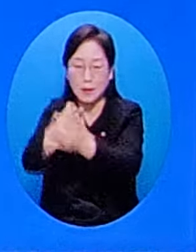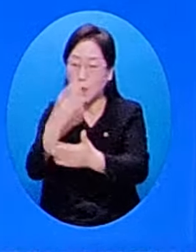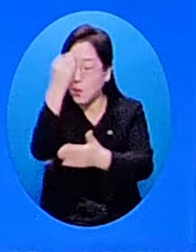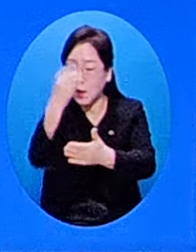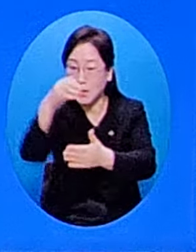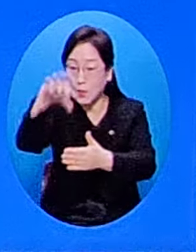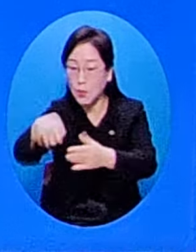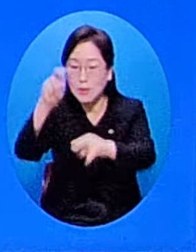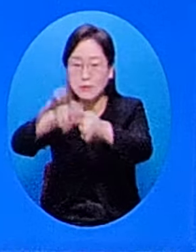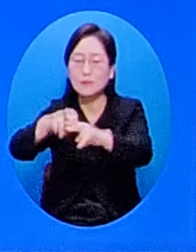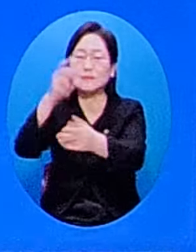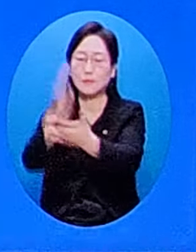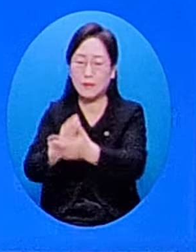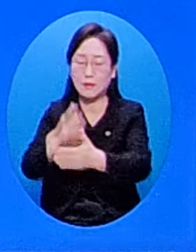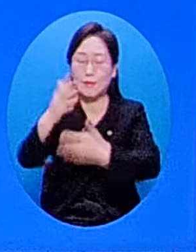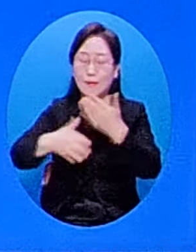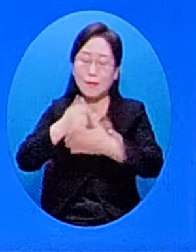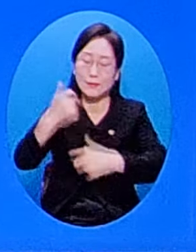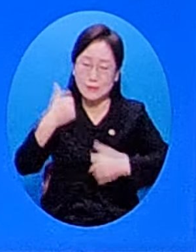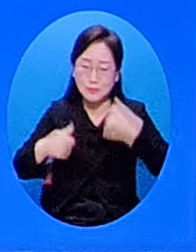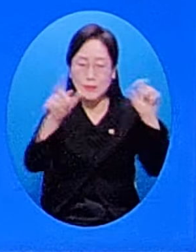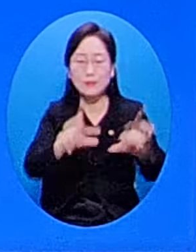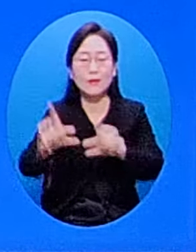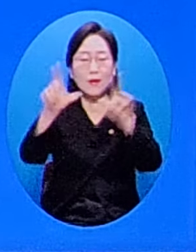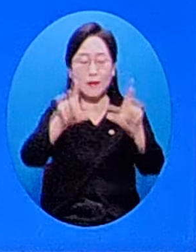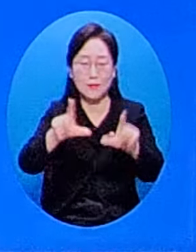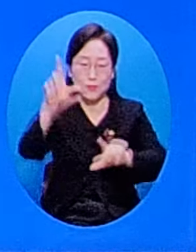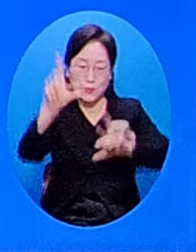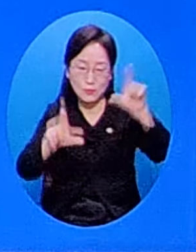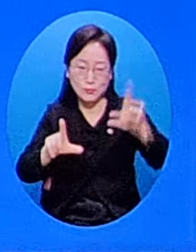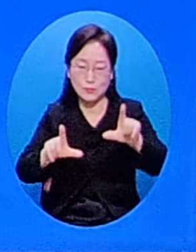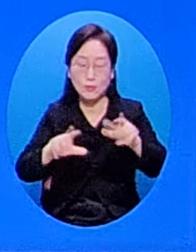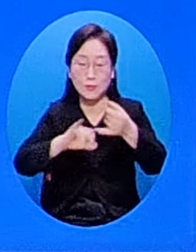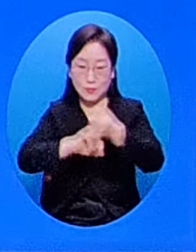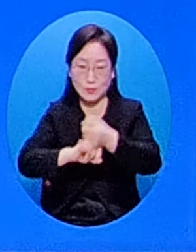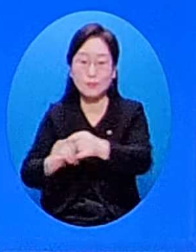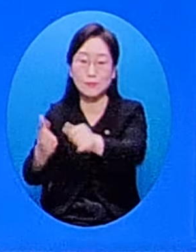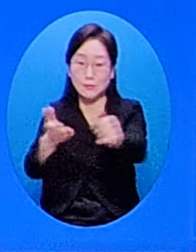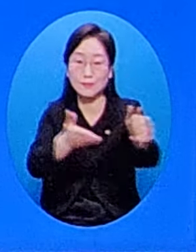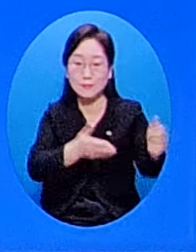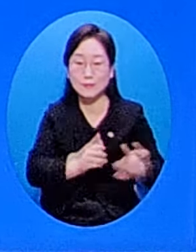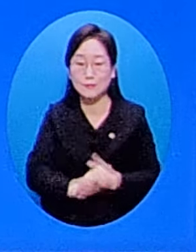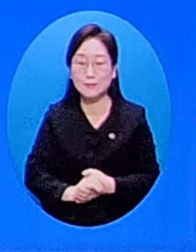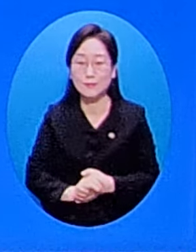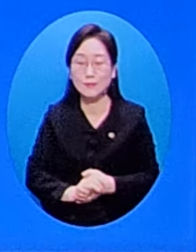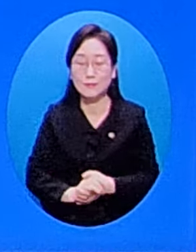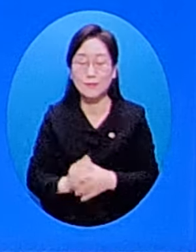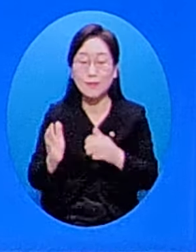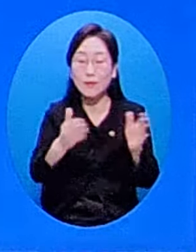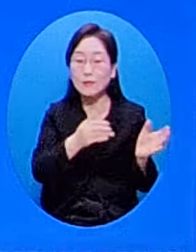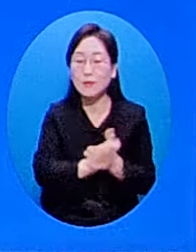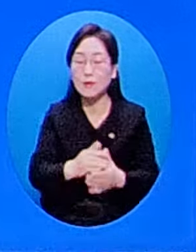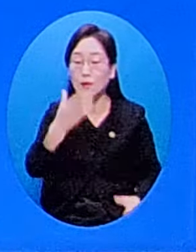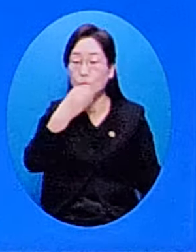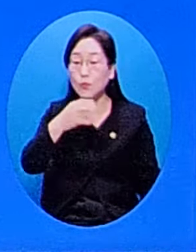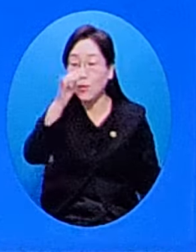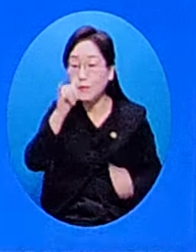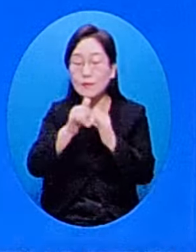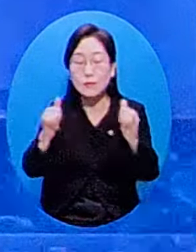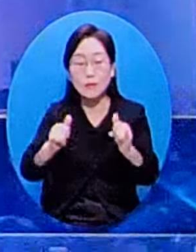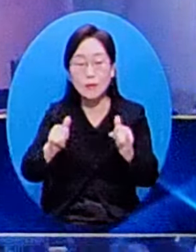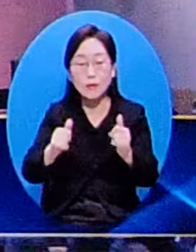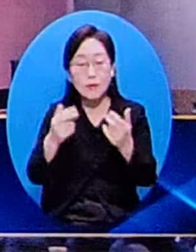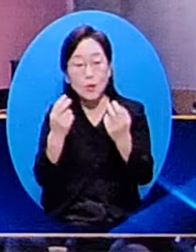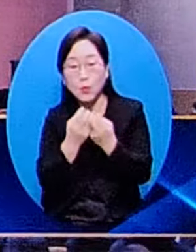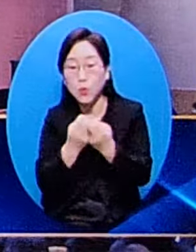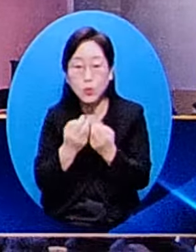되고 하나님이 기뻐하시는 삶을 살아가는 우리 모두가 되어야 할 것입니다. 그러면 복 있는 사람이 무엇을 해야